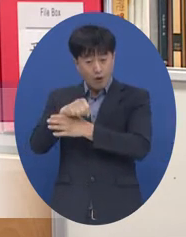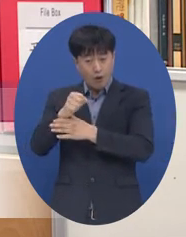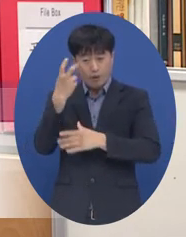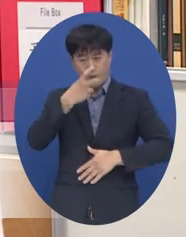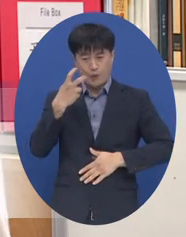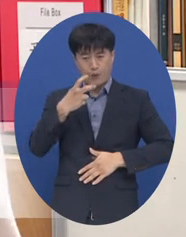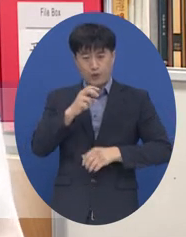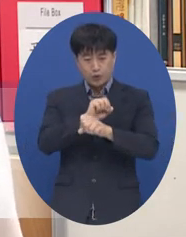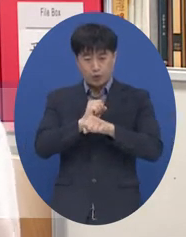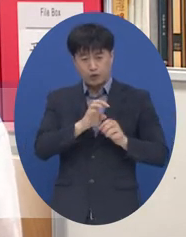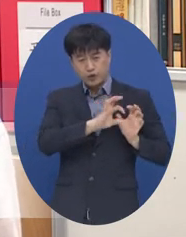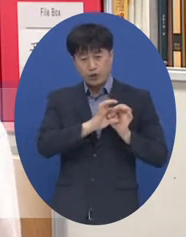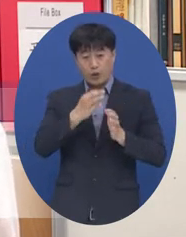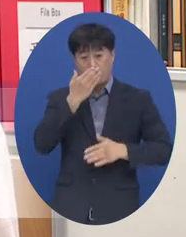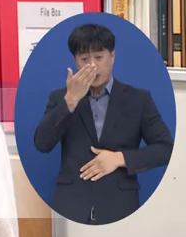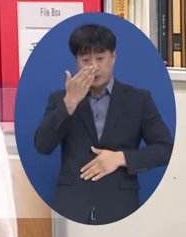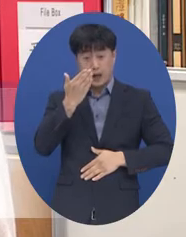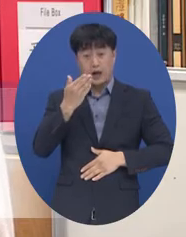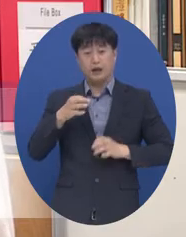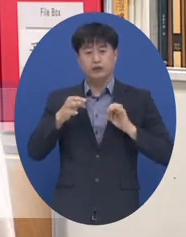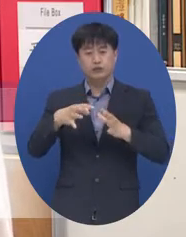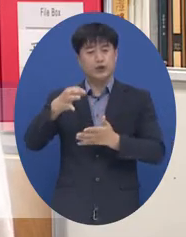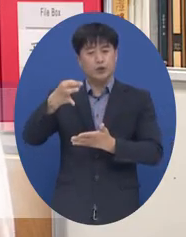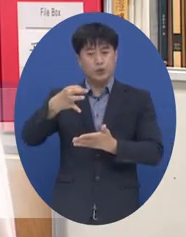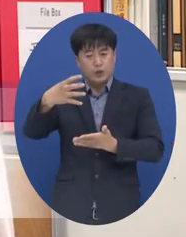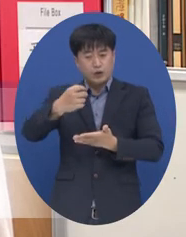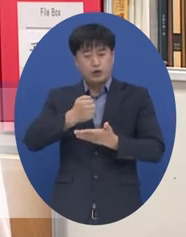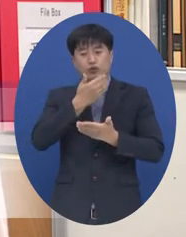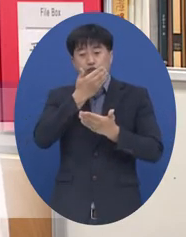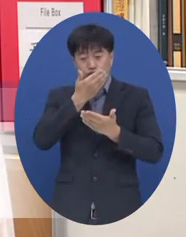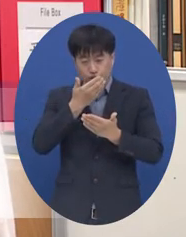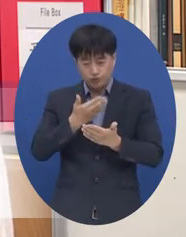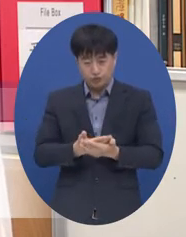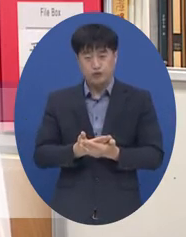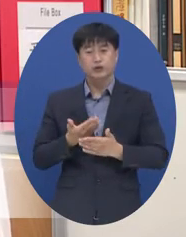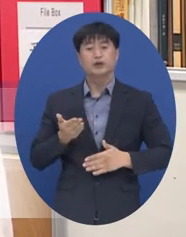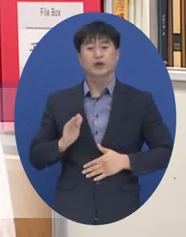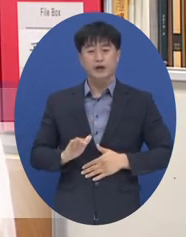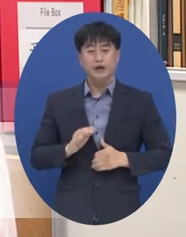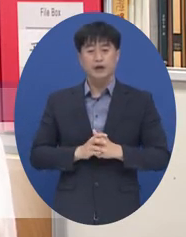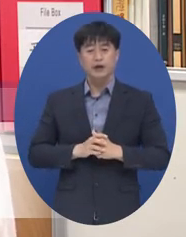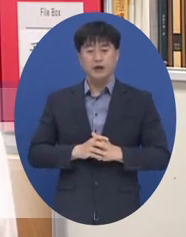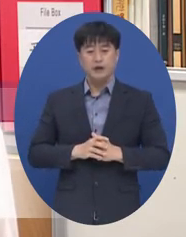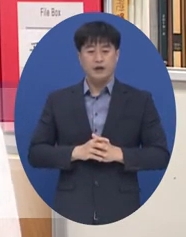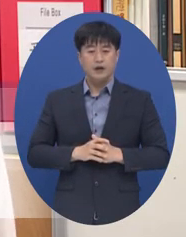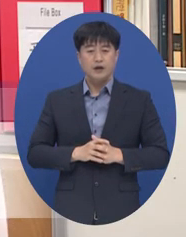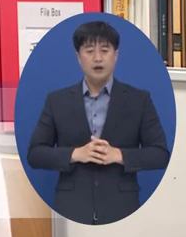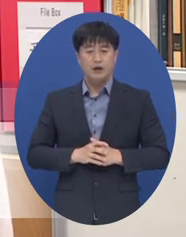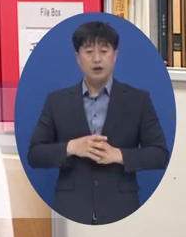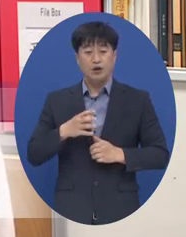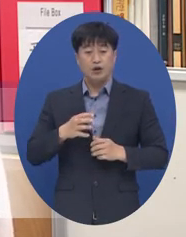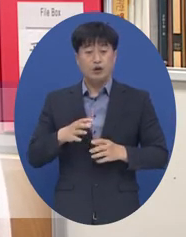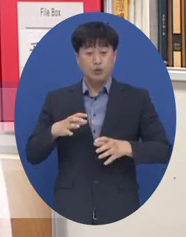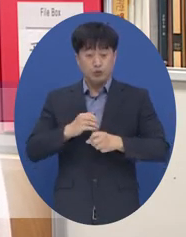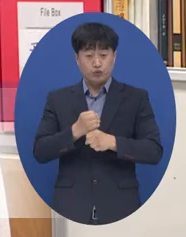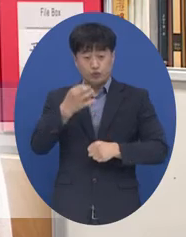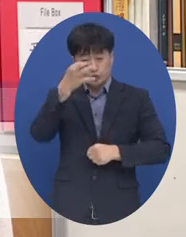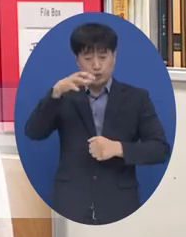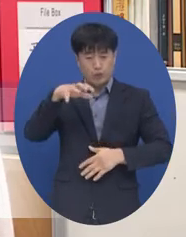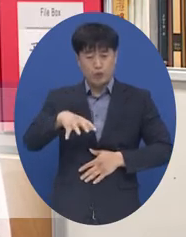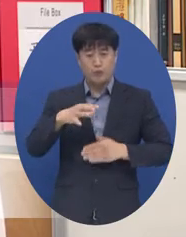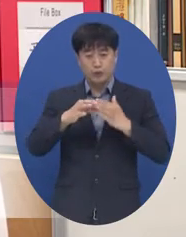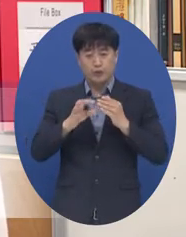보호랑 그다음에 연구를 지속적으로 할 수 있는 투자, 자금 확보가 굉장히 중요했는데 윤기원 프로그램을